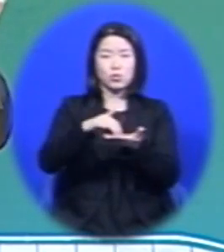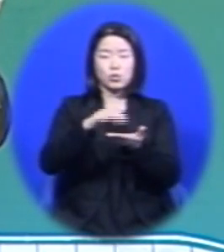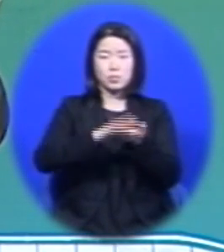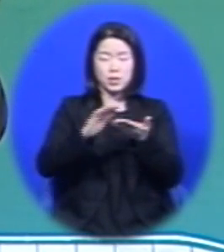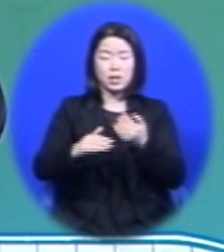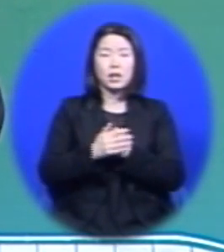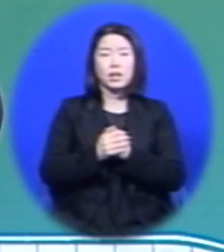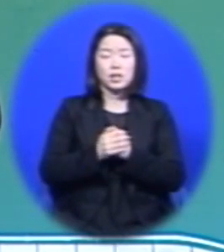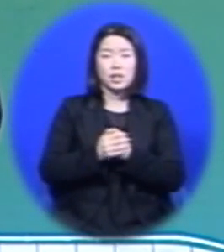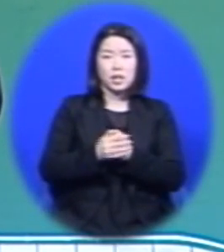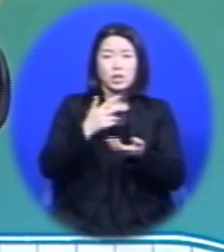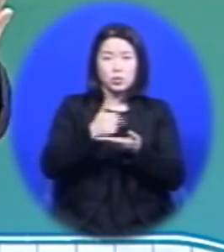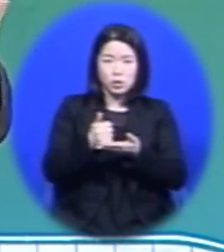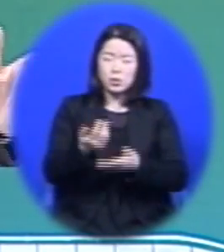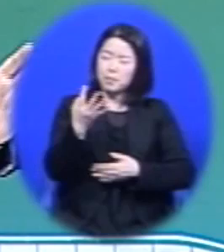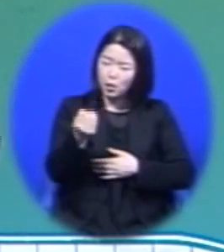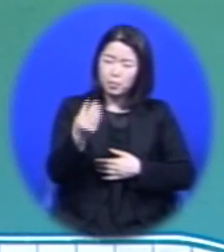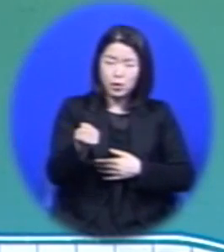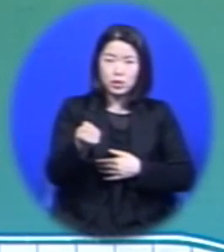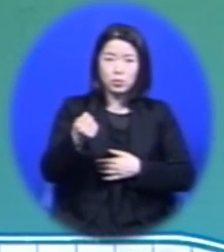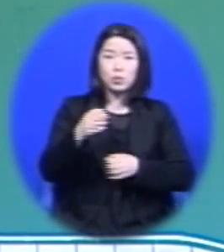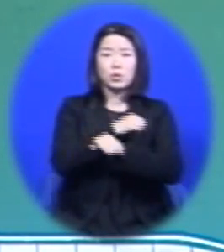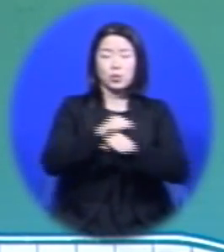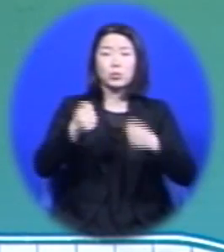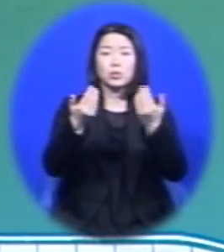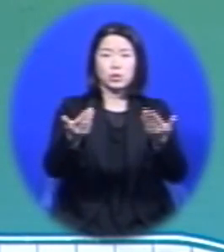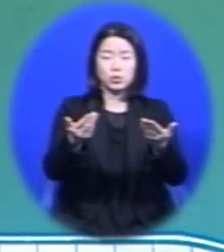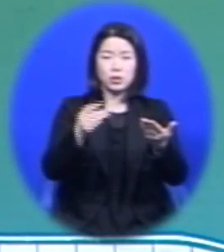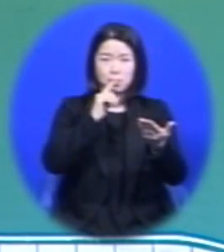주님은 몇 번이고 용서하시겠다는 거예요.